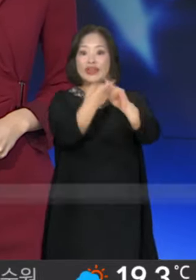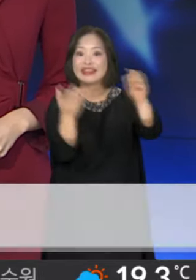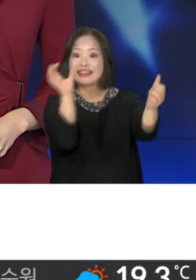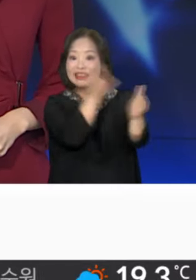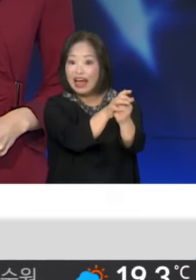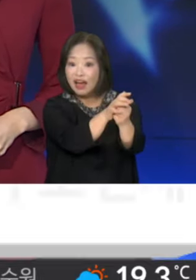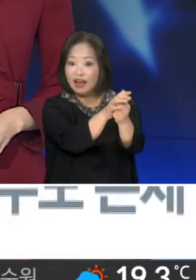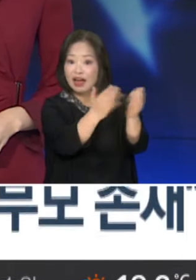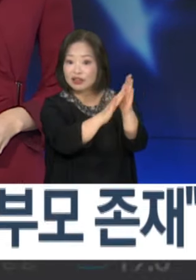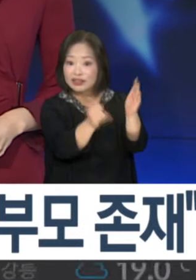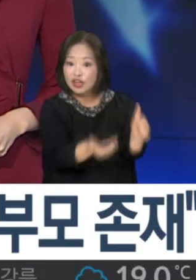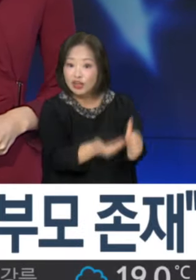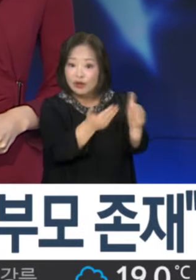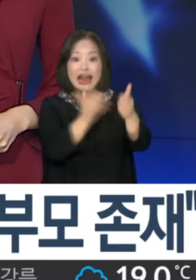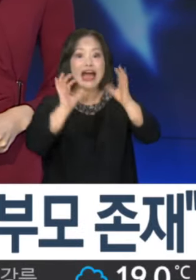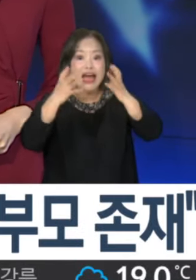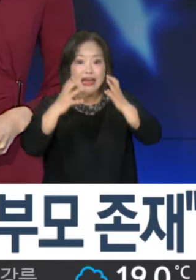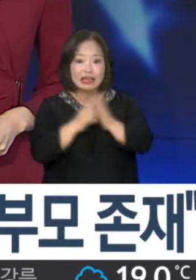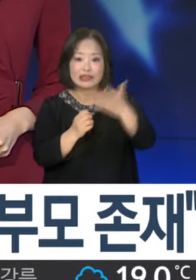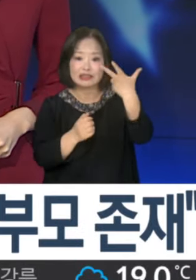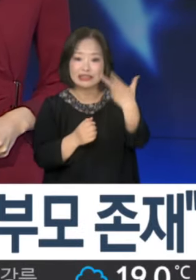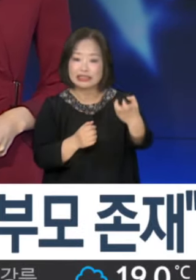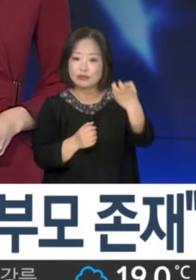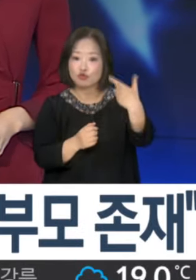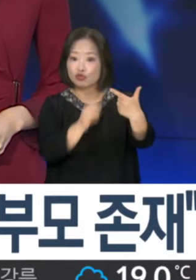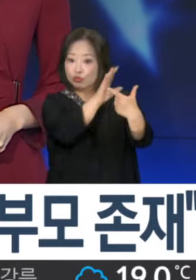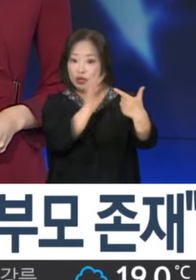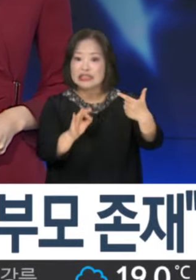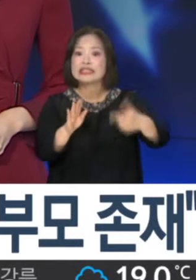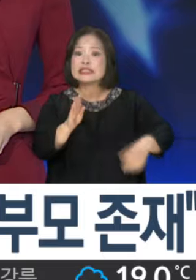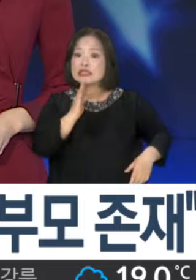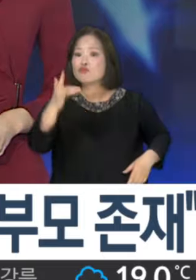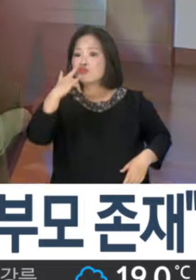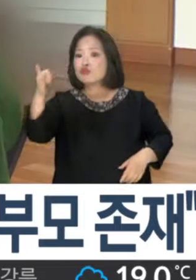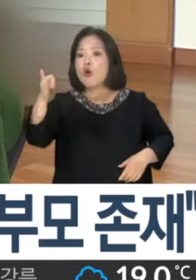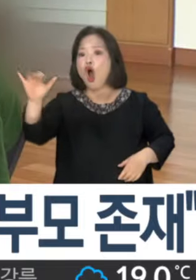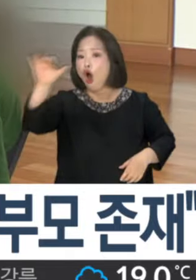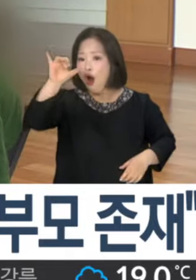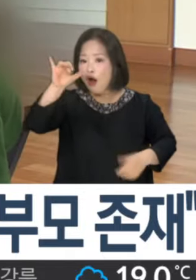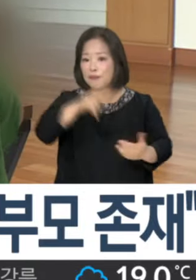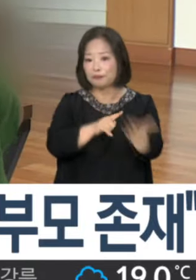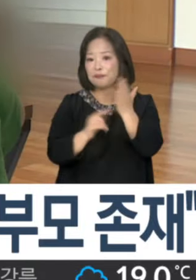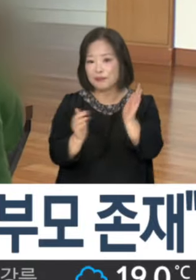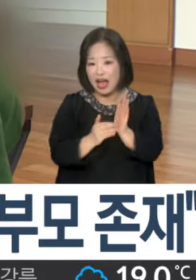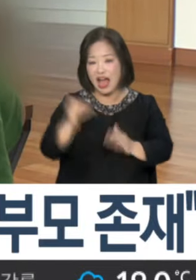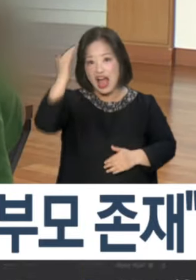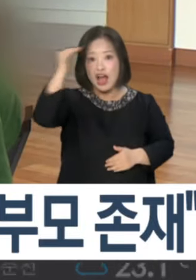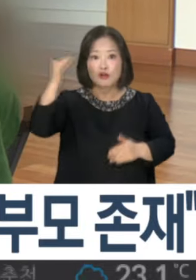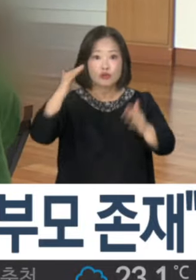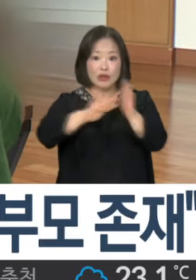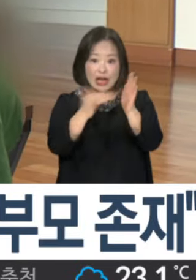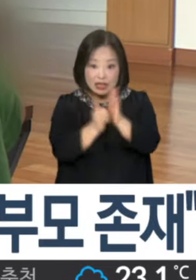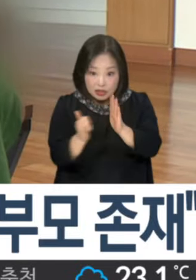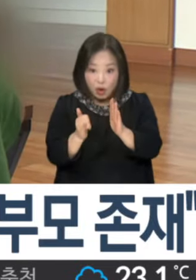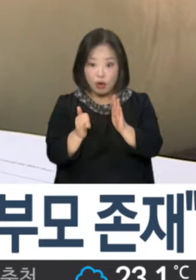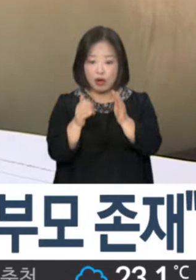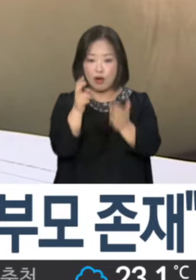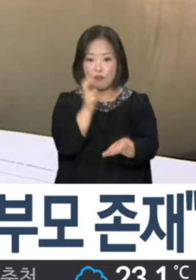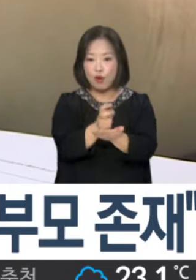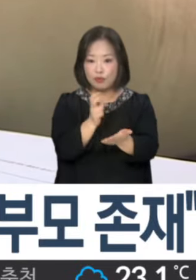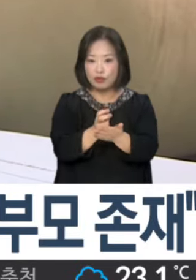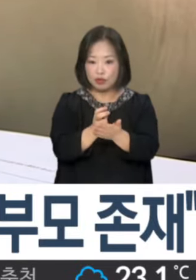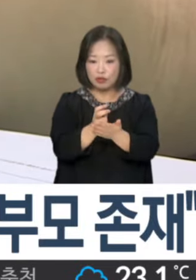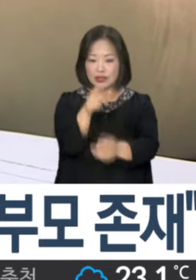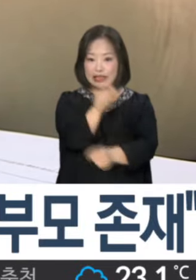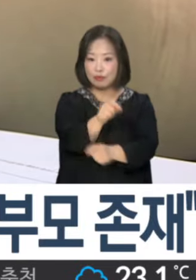위탁 가정에서 양육하는 아이의 76% n 친부모가 있는 것으로 나타났습니다 한국 가정 법률 상담소가 발표한